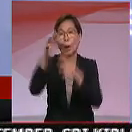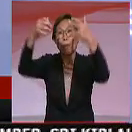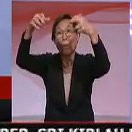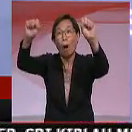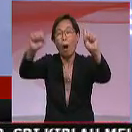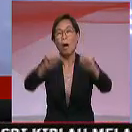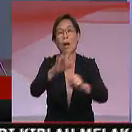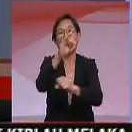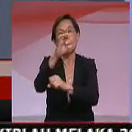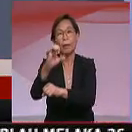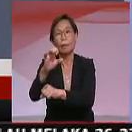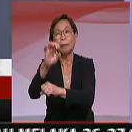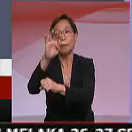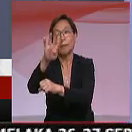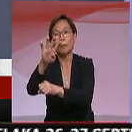majikan dan